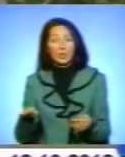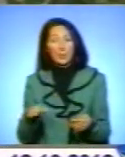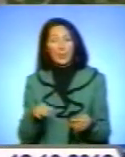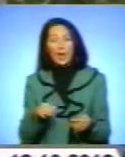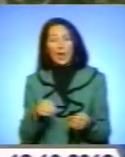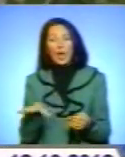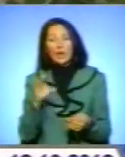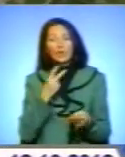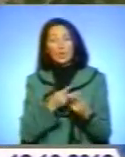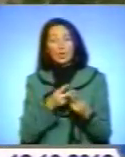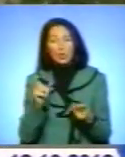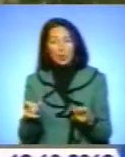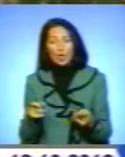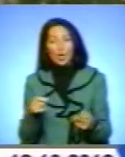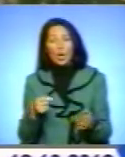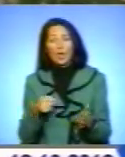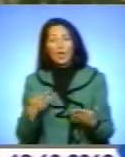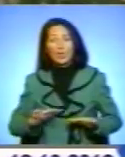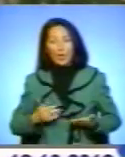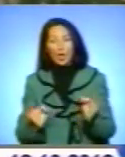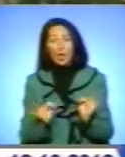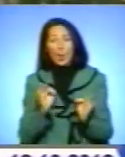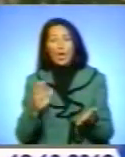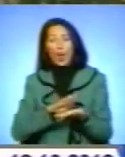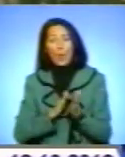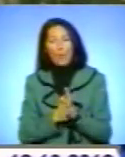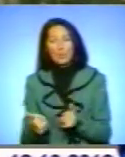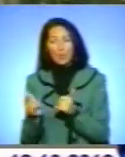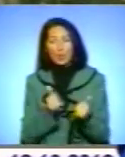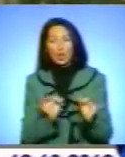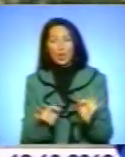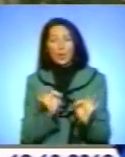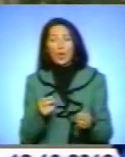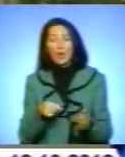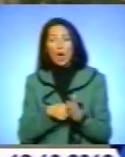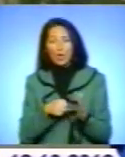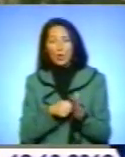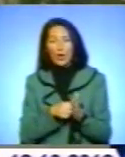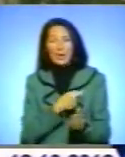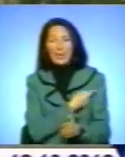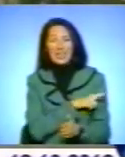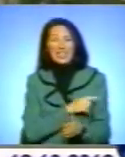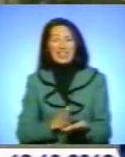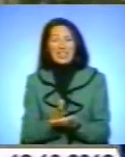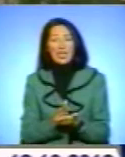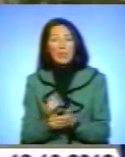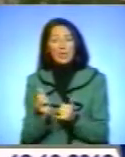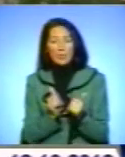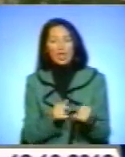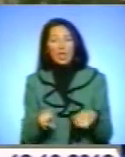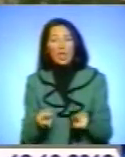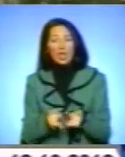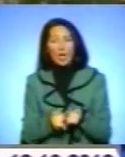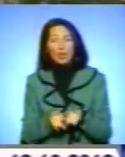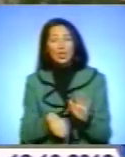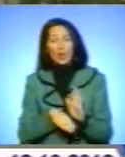умовах, забезпечуються нормальним харчуванням згідно норми. Медичне забезпечення теж